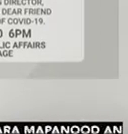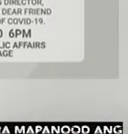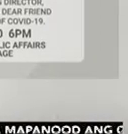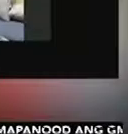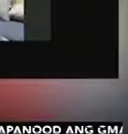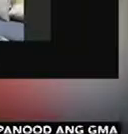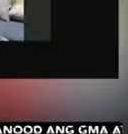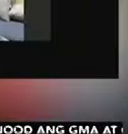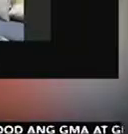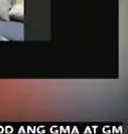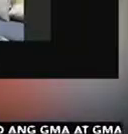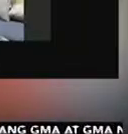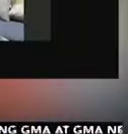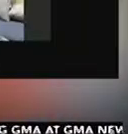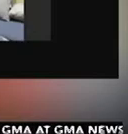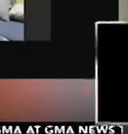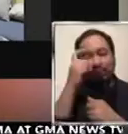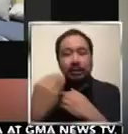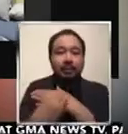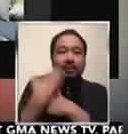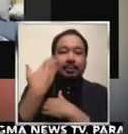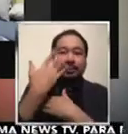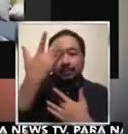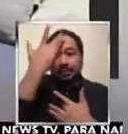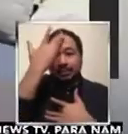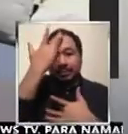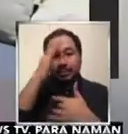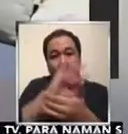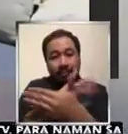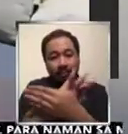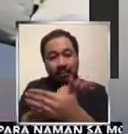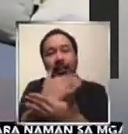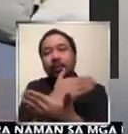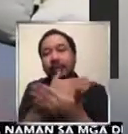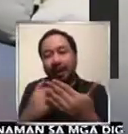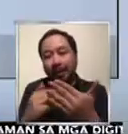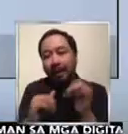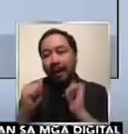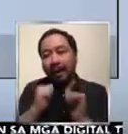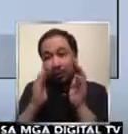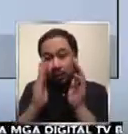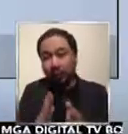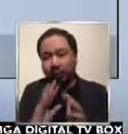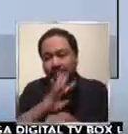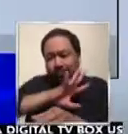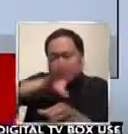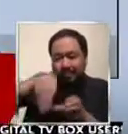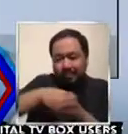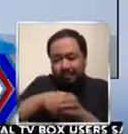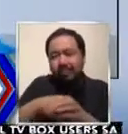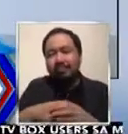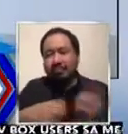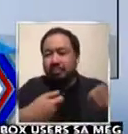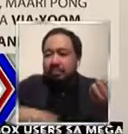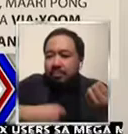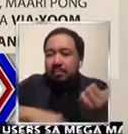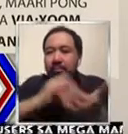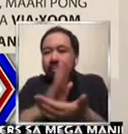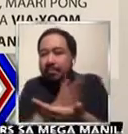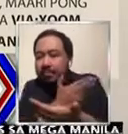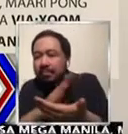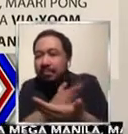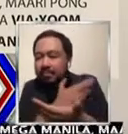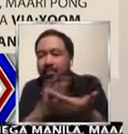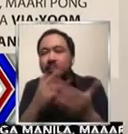dahil sa COVID-19. Ilang Kapuso stars ang muling nagbayanihan at nakipagrakrakan na inilaan ang kanilang oras at